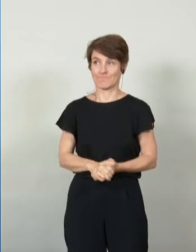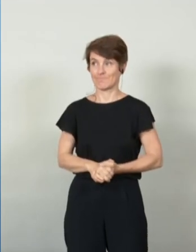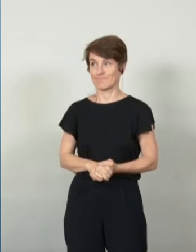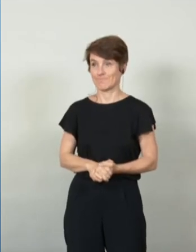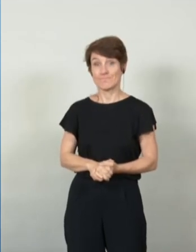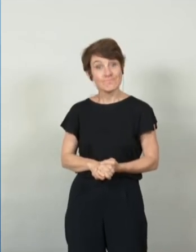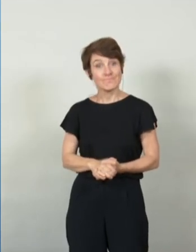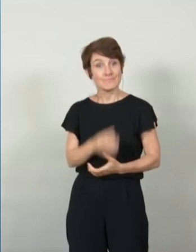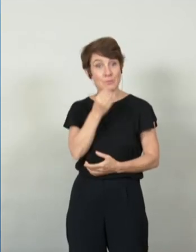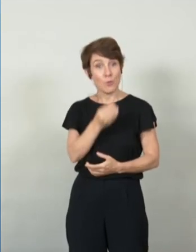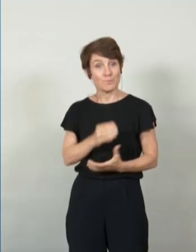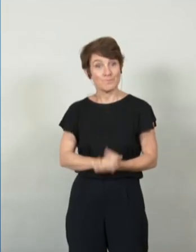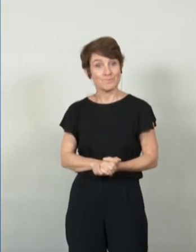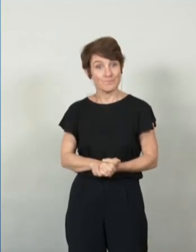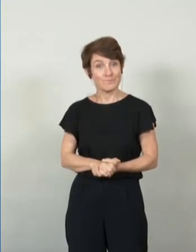c'est bon